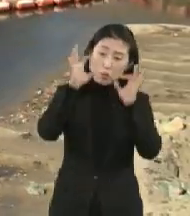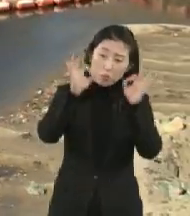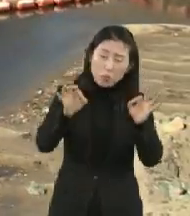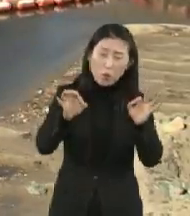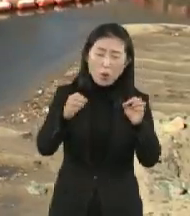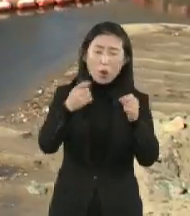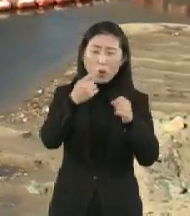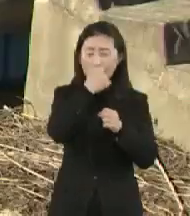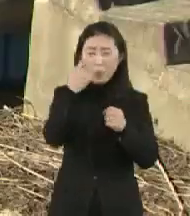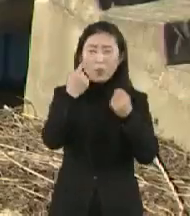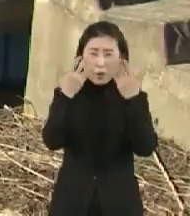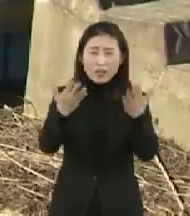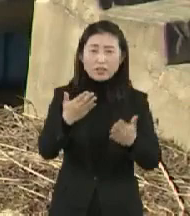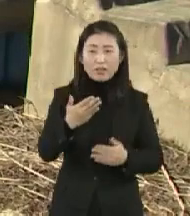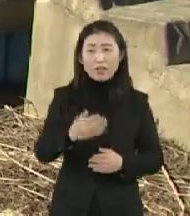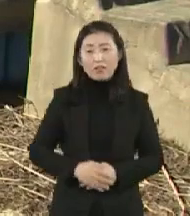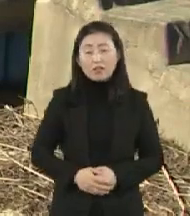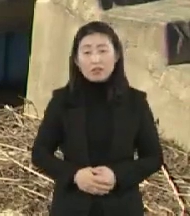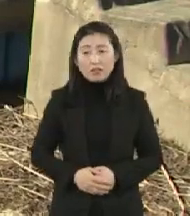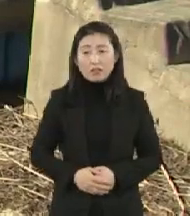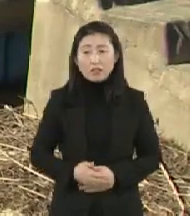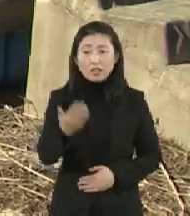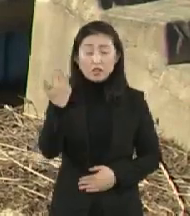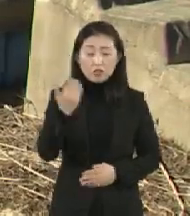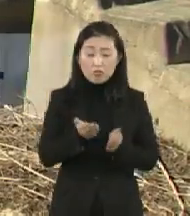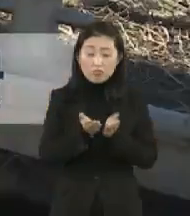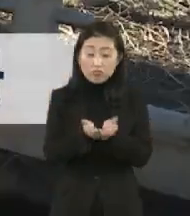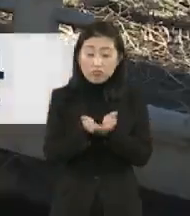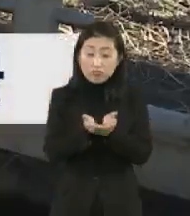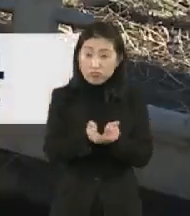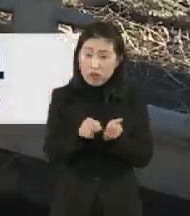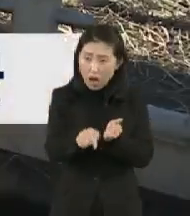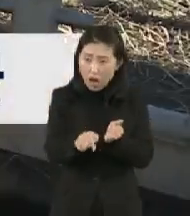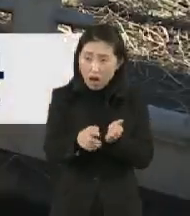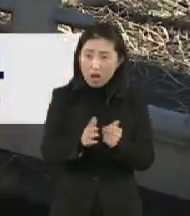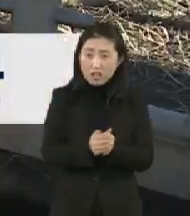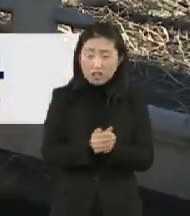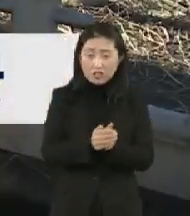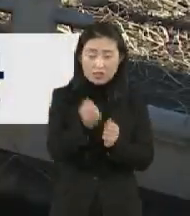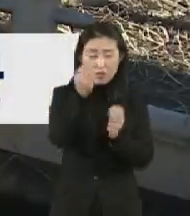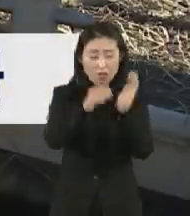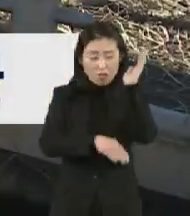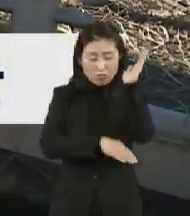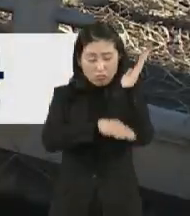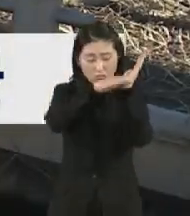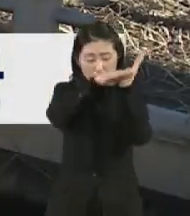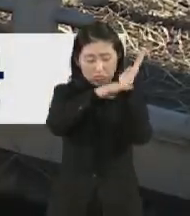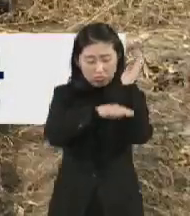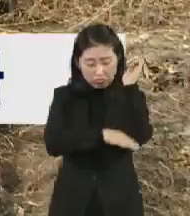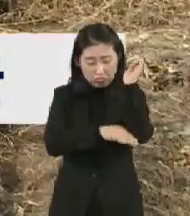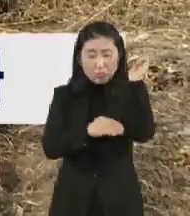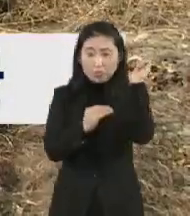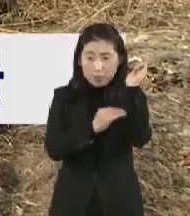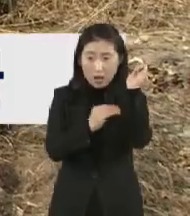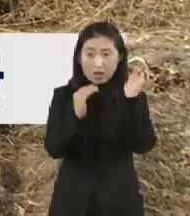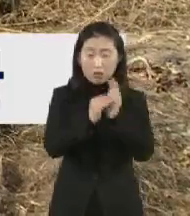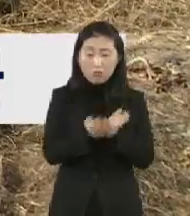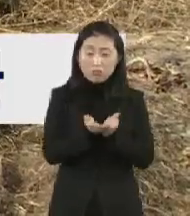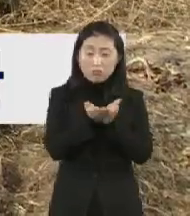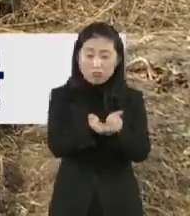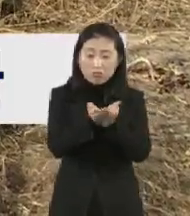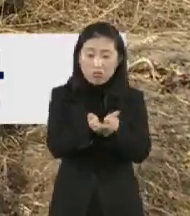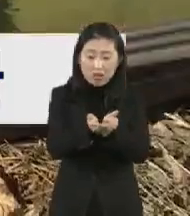쉽게 확인할 수 있습니다. 한때 선착장으로 사용된 구조물은 아랫부분이 훤히 드러나 있는가 하면